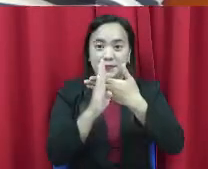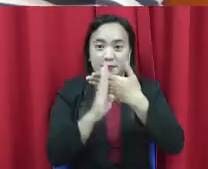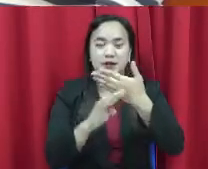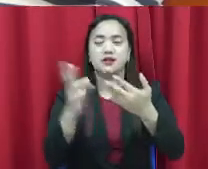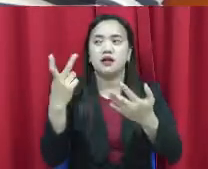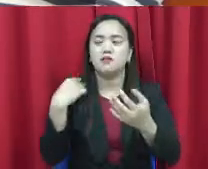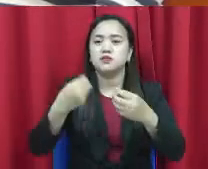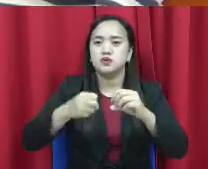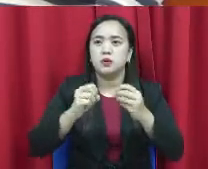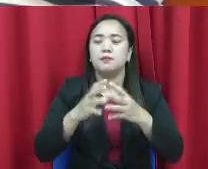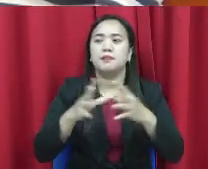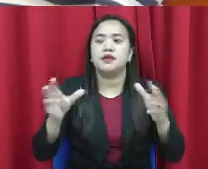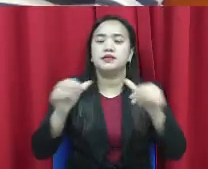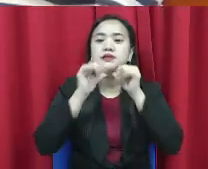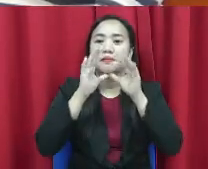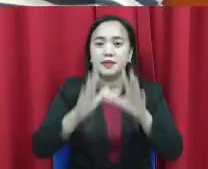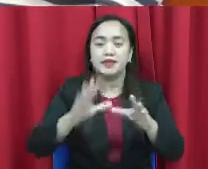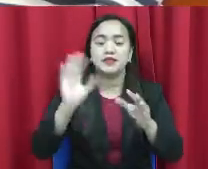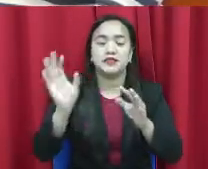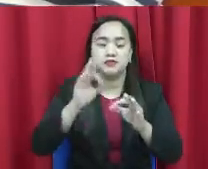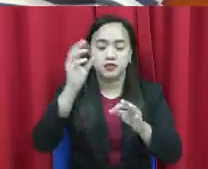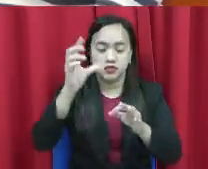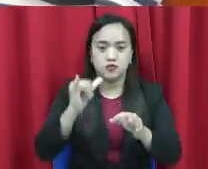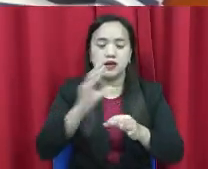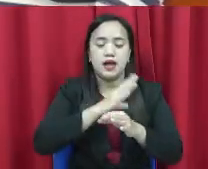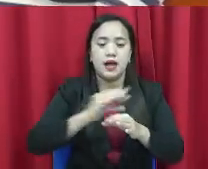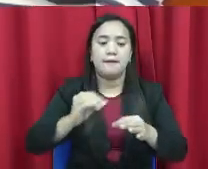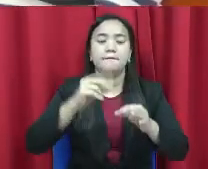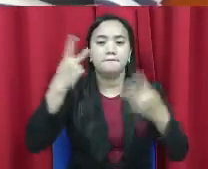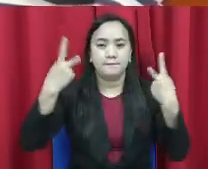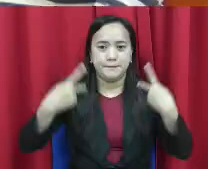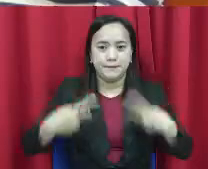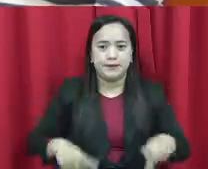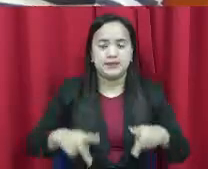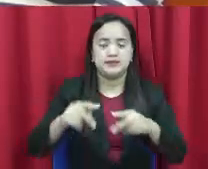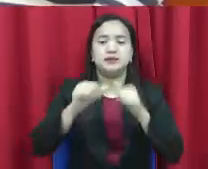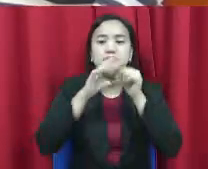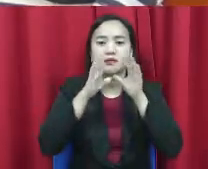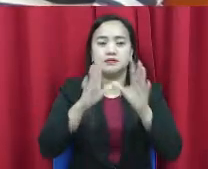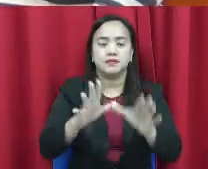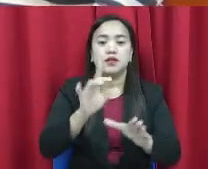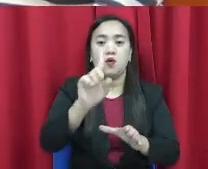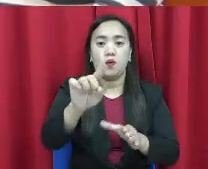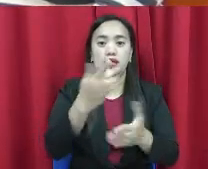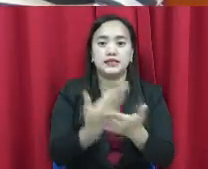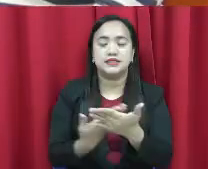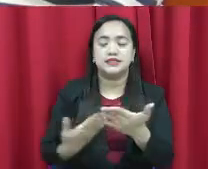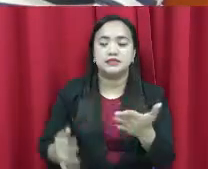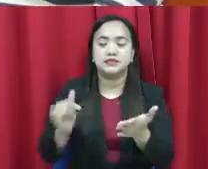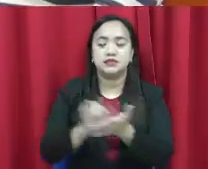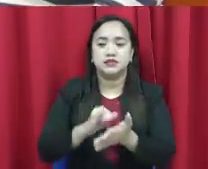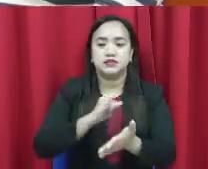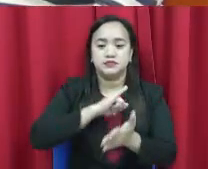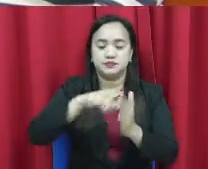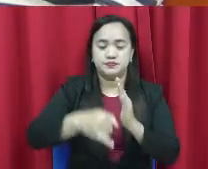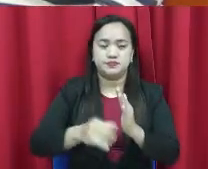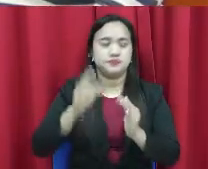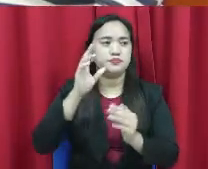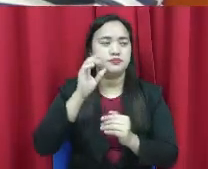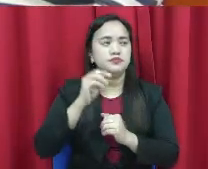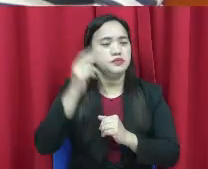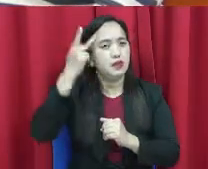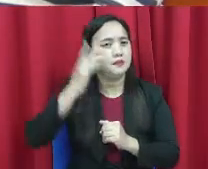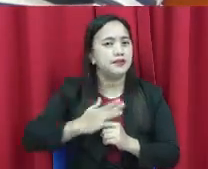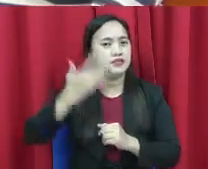physically and spiritually na natanggap po namin doon at isa nga po doon na siyang ibinahagi po ng ating mahal na